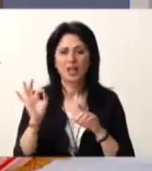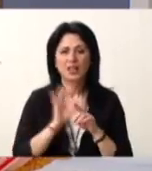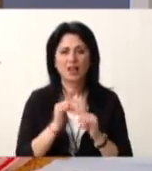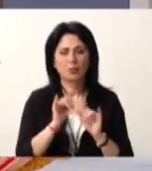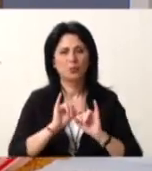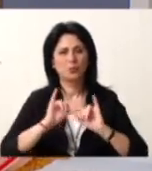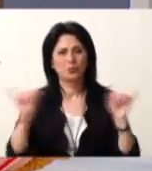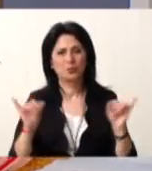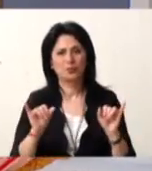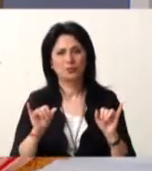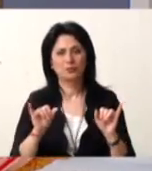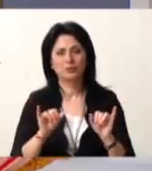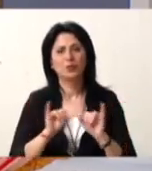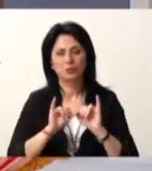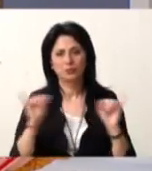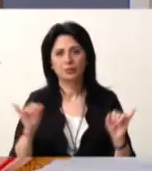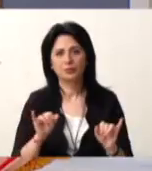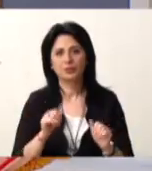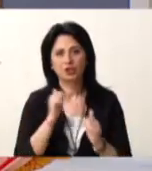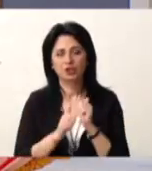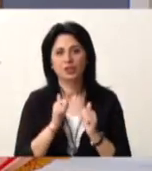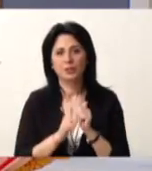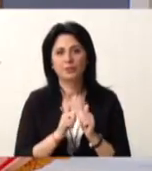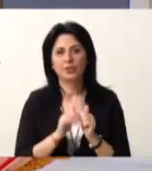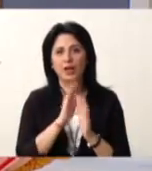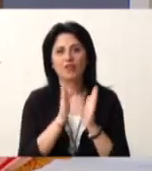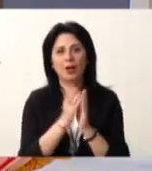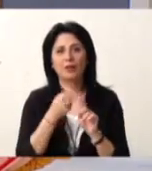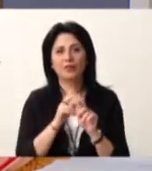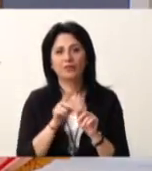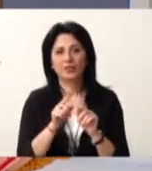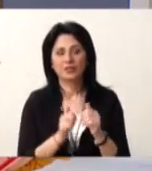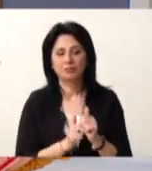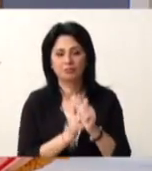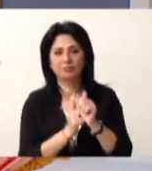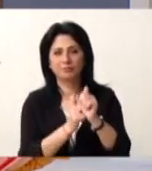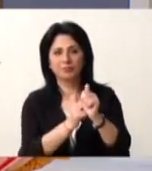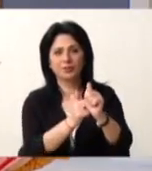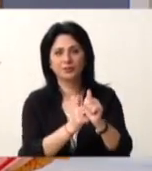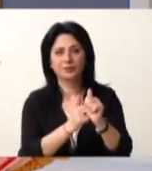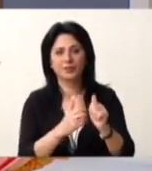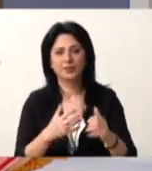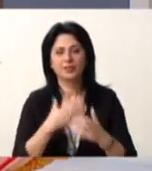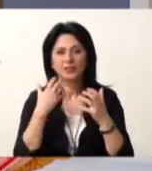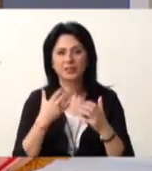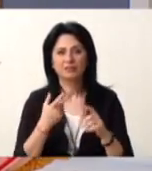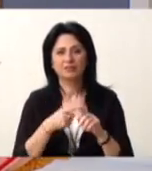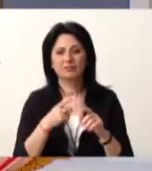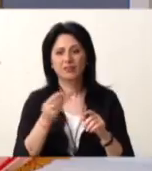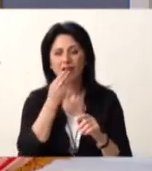ერთად ანუ ხშირია და ყველაფერი ეს ერთმანეთს მიყოლებული. ანუ სტრესი, ძილი,